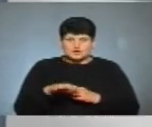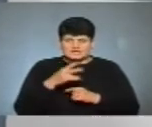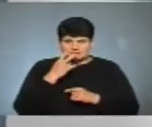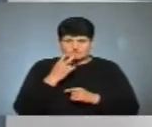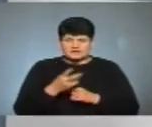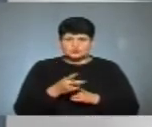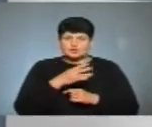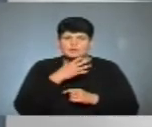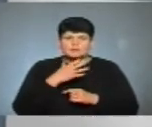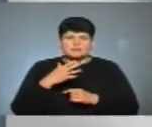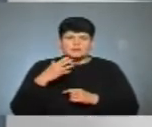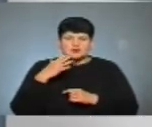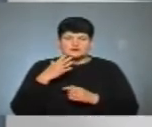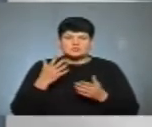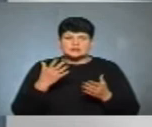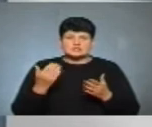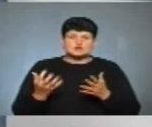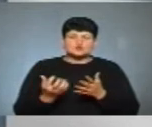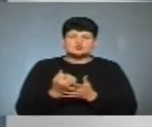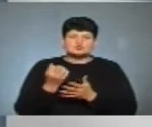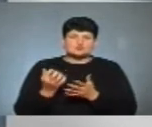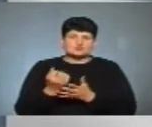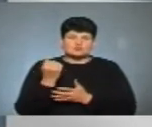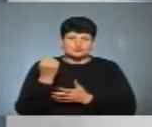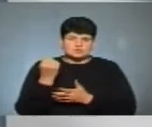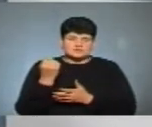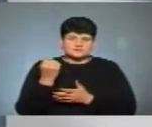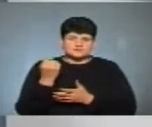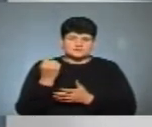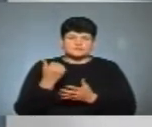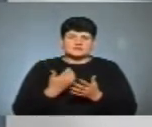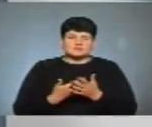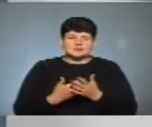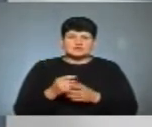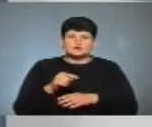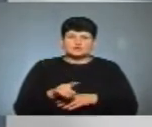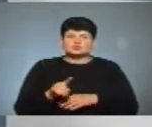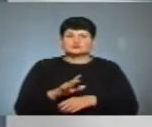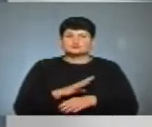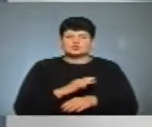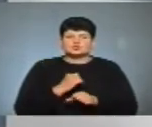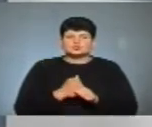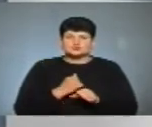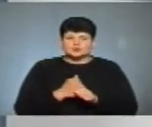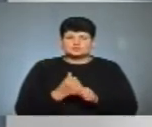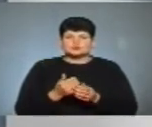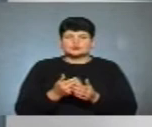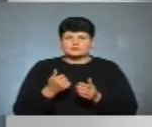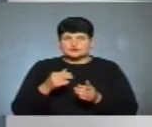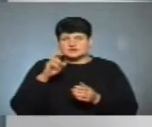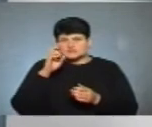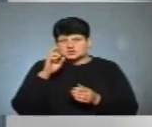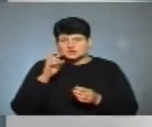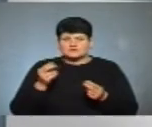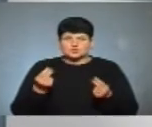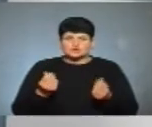Тобто багато якихось здобутків і, скажімо так, те, що було зроблено від держави,